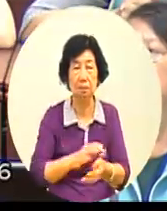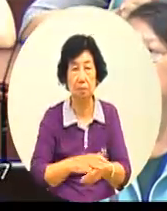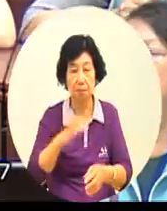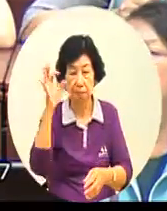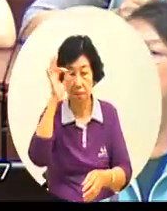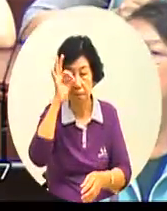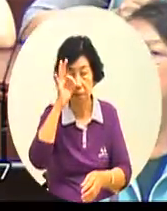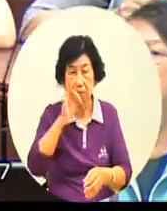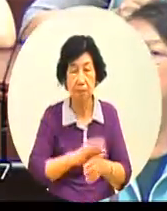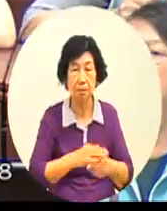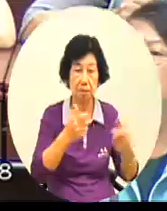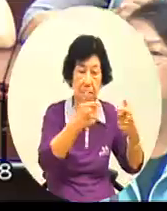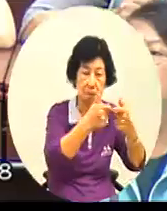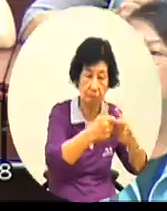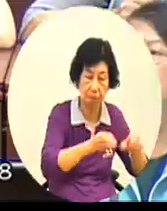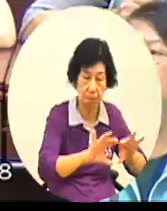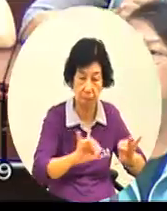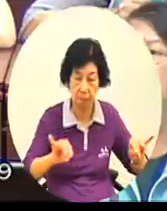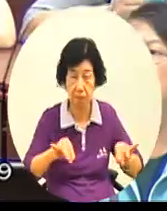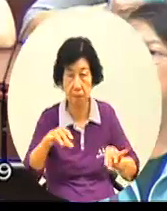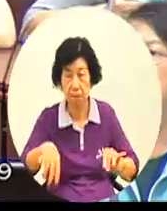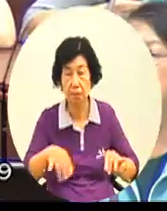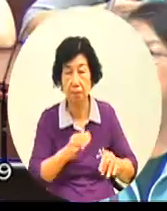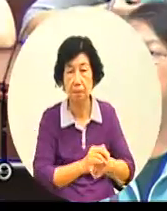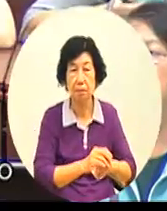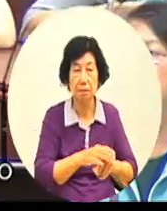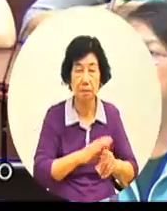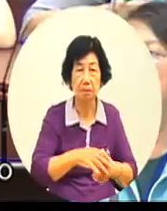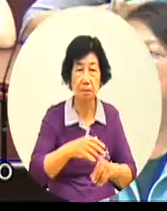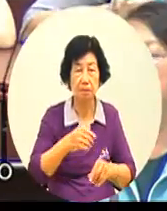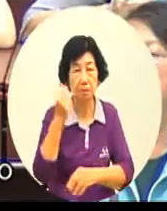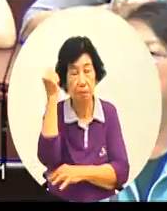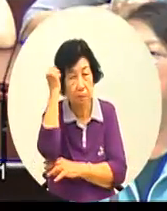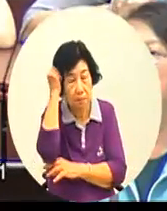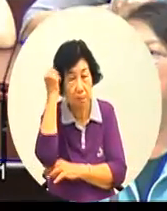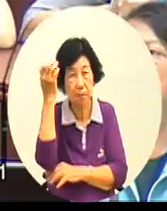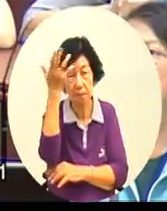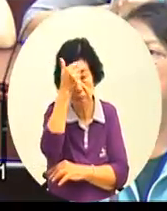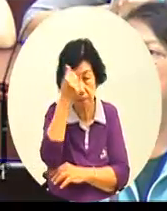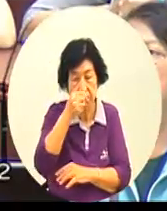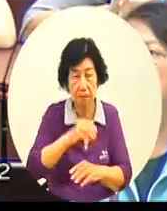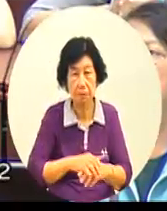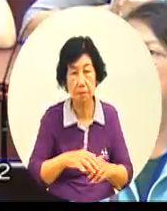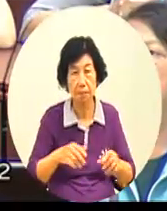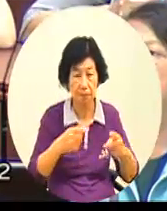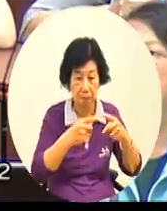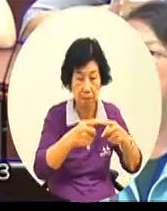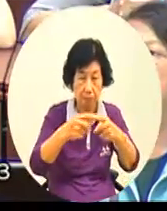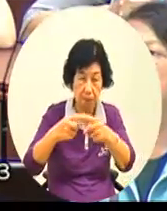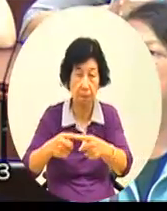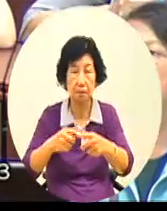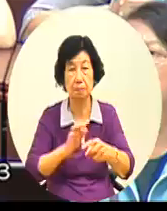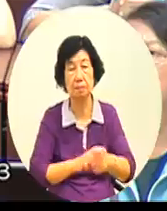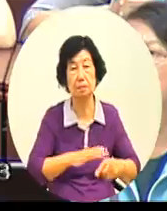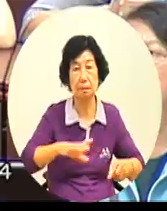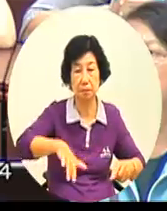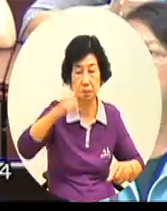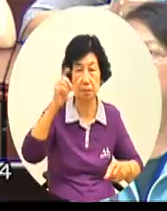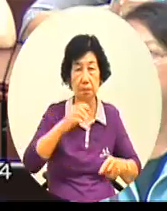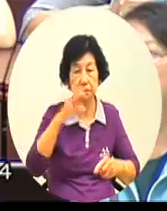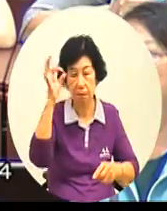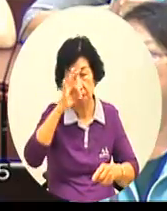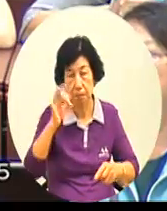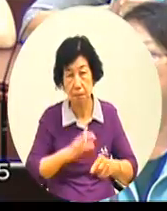可能要平均在长辈就近的一个区域里面。所以首先地点我们要找到，所以我们的确现